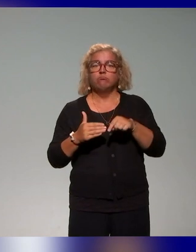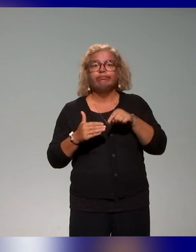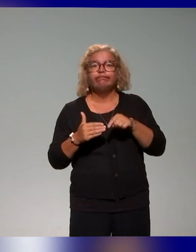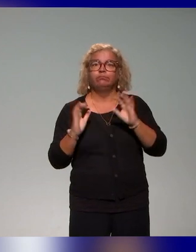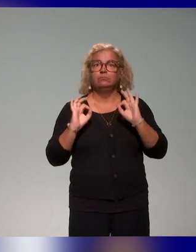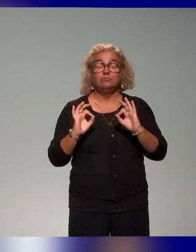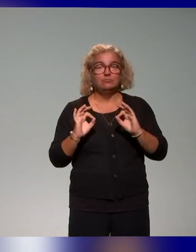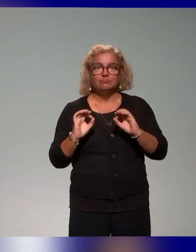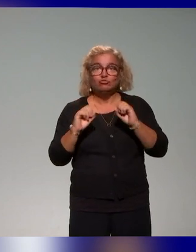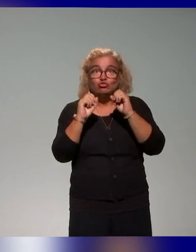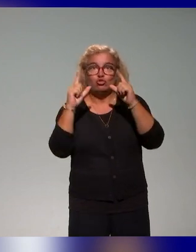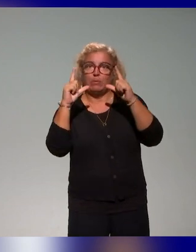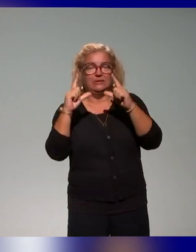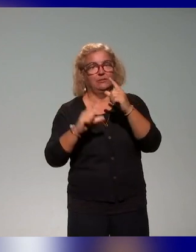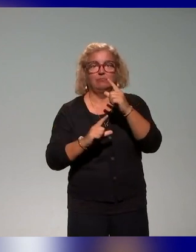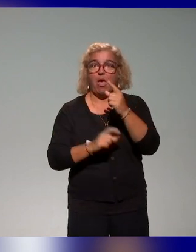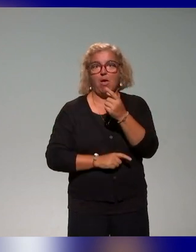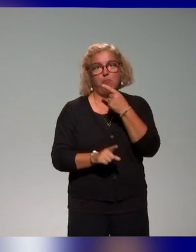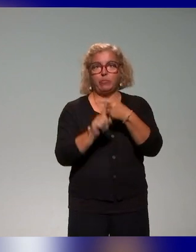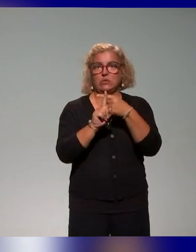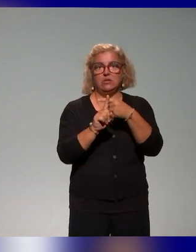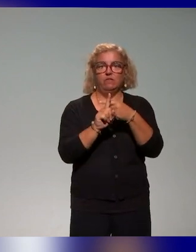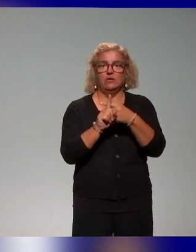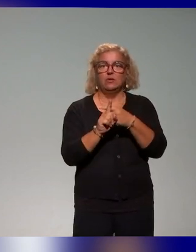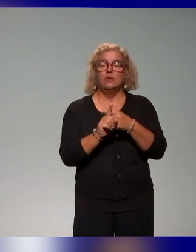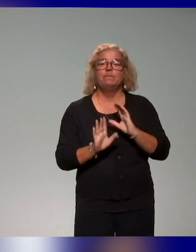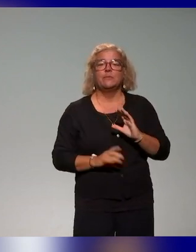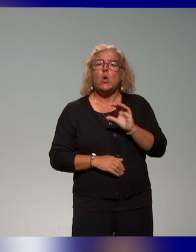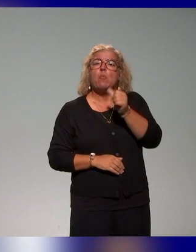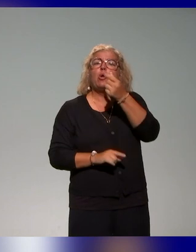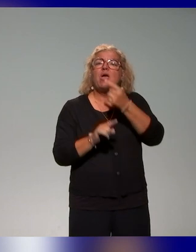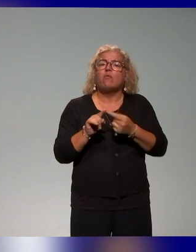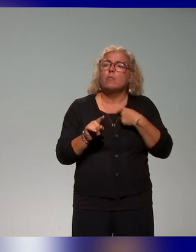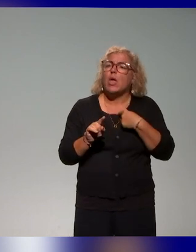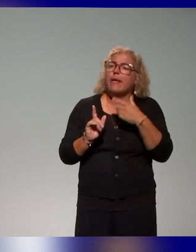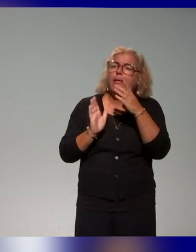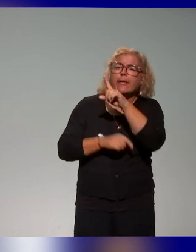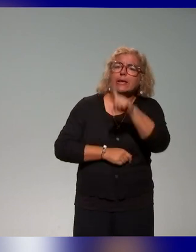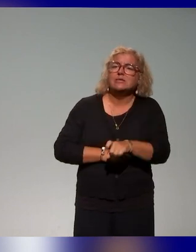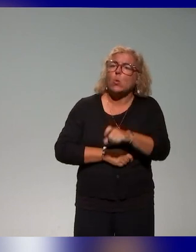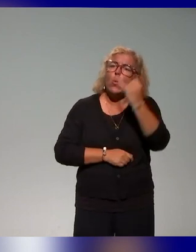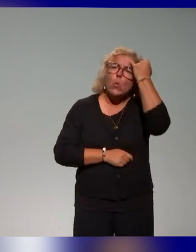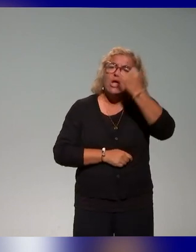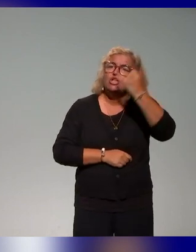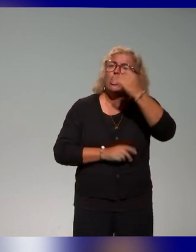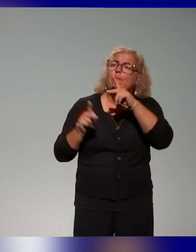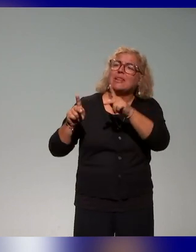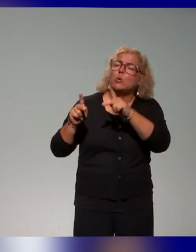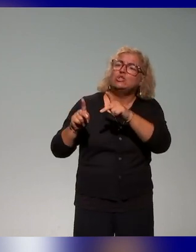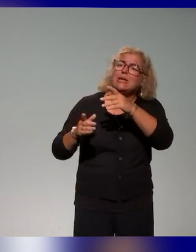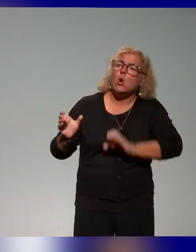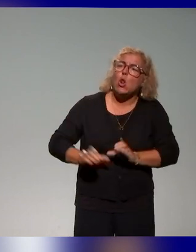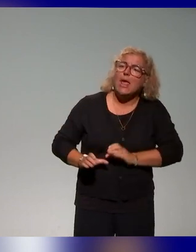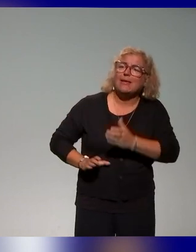la très bonne surprise. Alors, en deux temps, la première fois que j'ai demandé à mes collègues ingénieurs pédagogiques à l'université de me